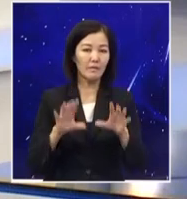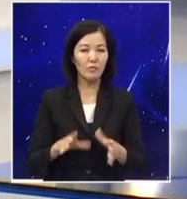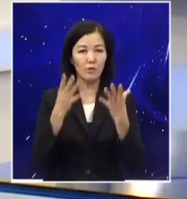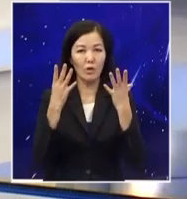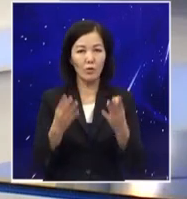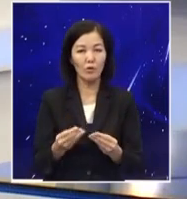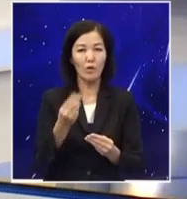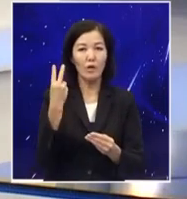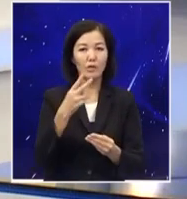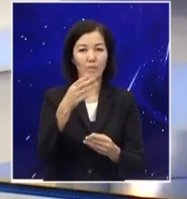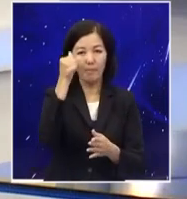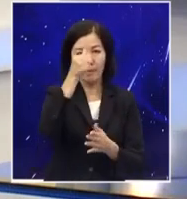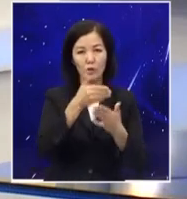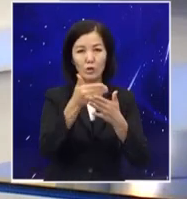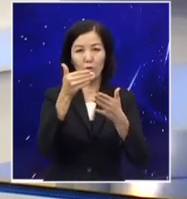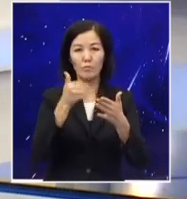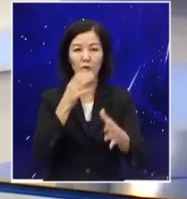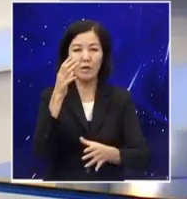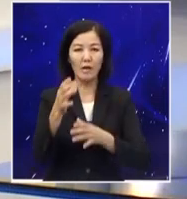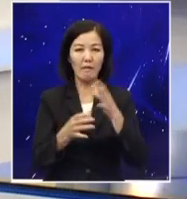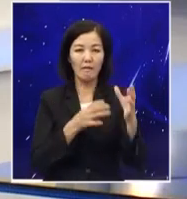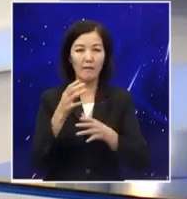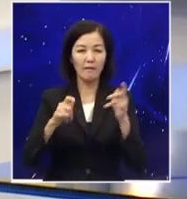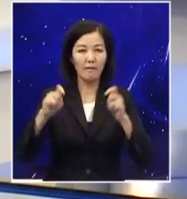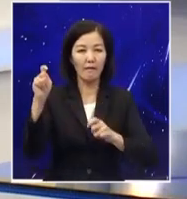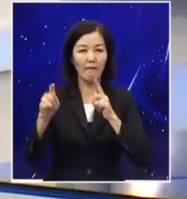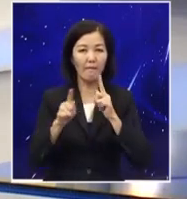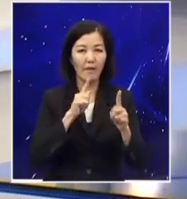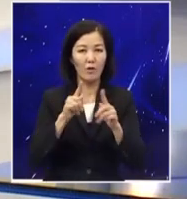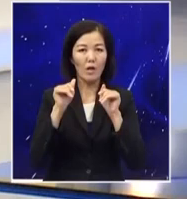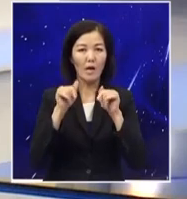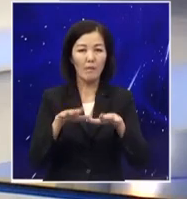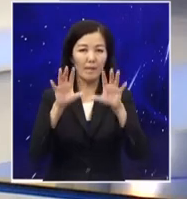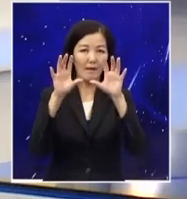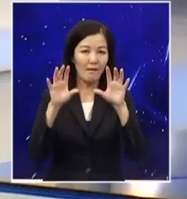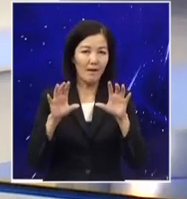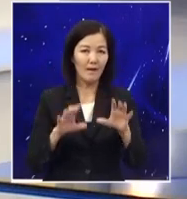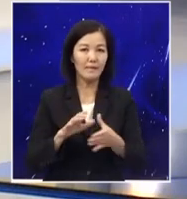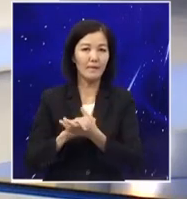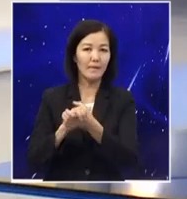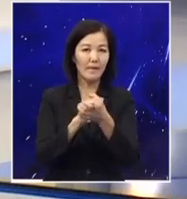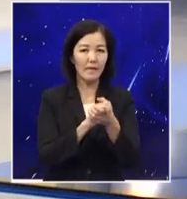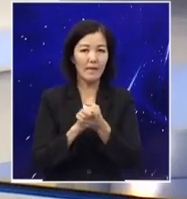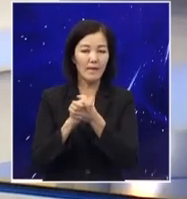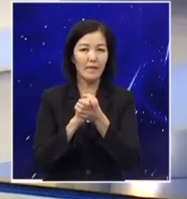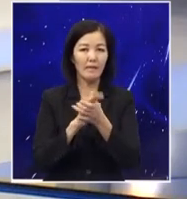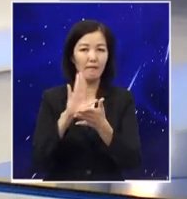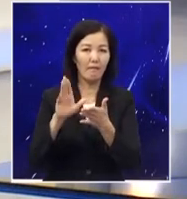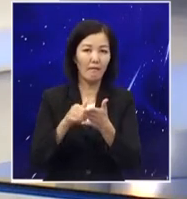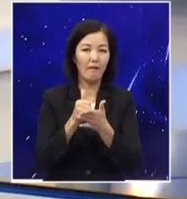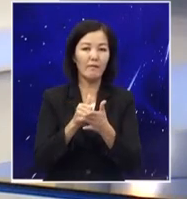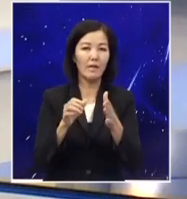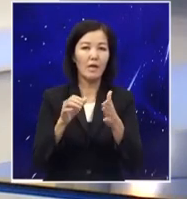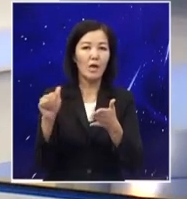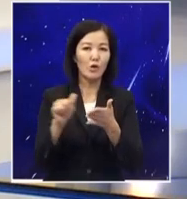25 жыл бұрын жалпы халықтық референдумда қабылданған заң бейбіт өмір мен берекелі тірліктің тірегіне айналып келеді. Мереке